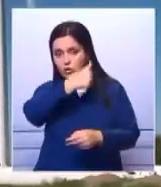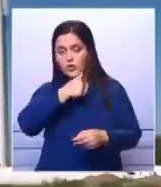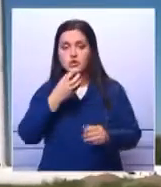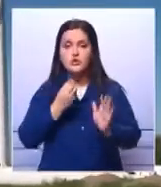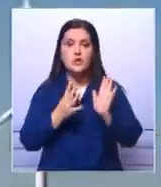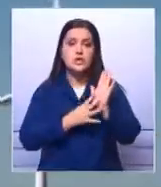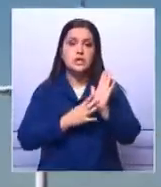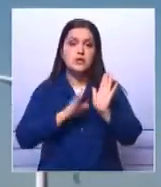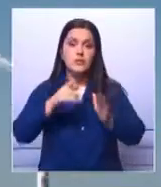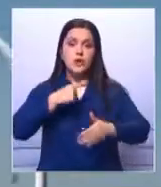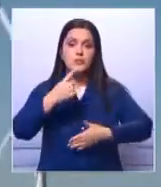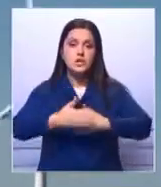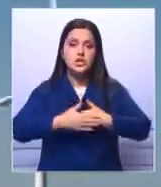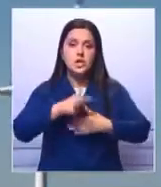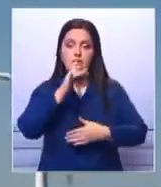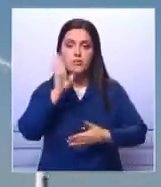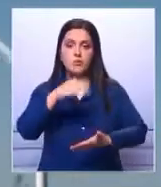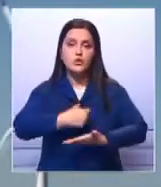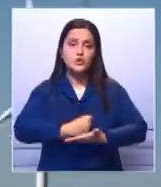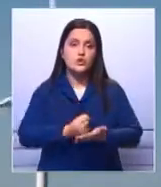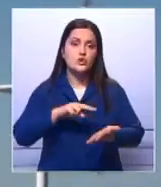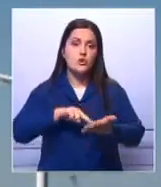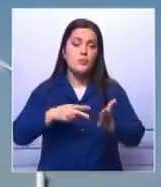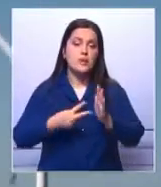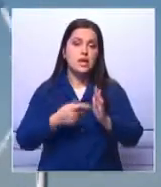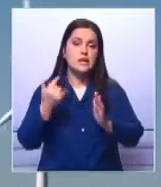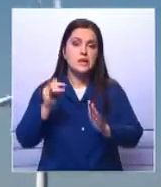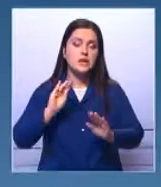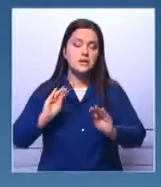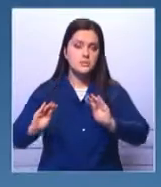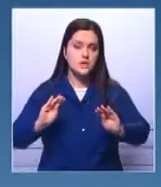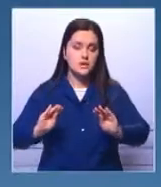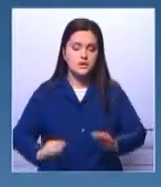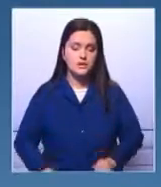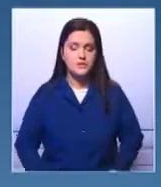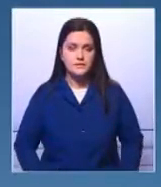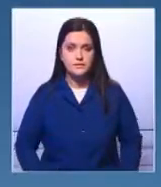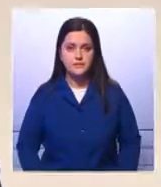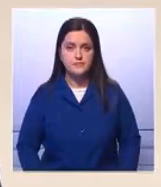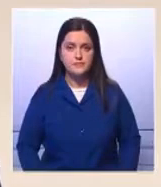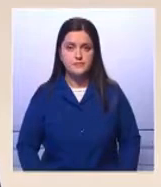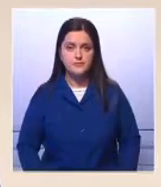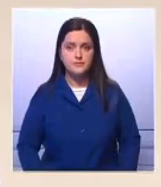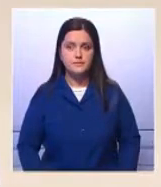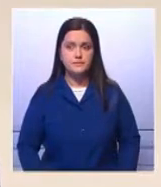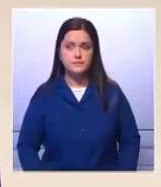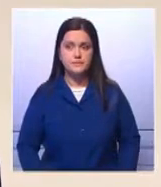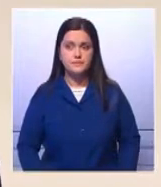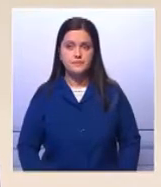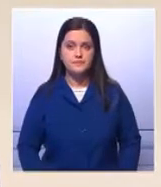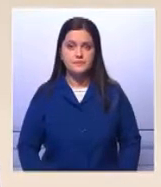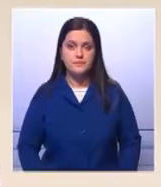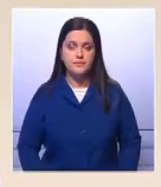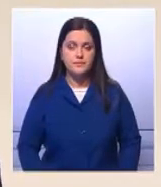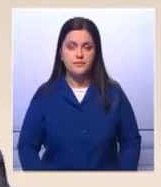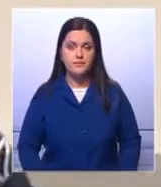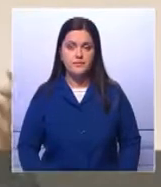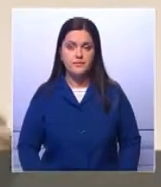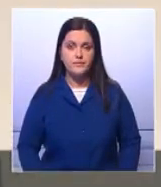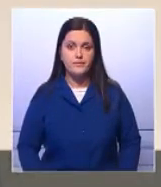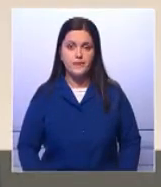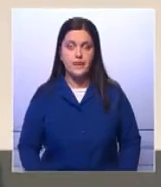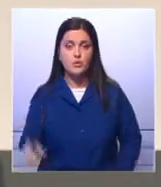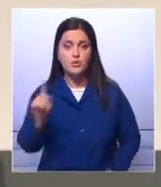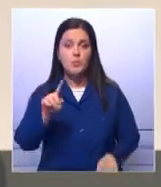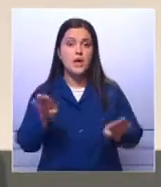года появится еще 9. В ближайшее время будет утвержден план их размещения. Чтобы это не было хаотично, чтобы на